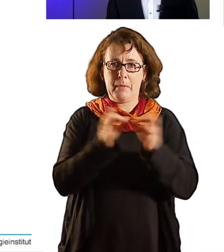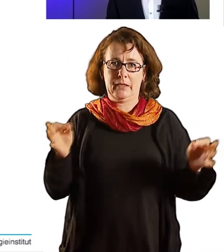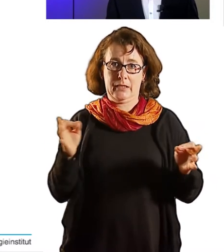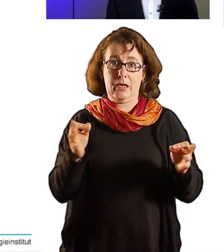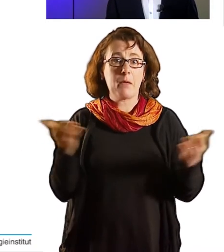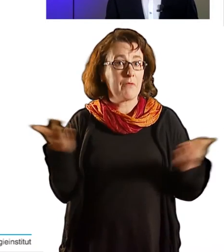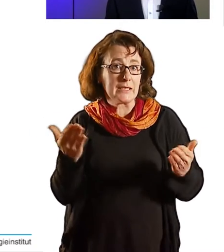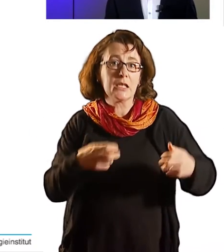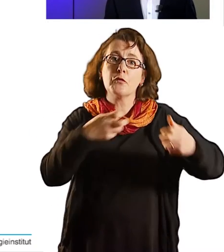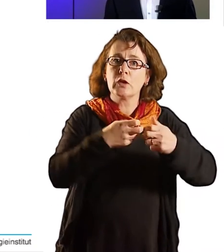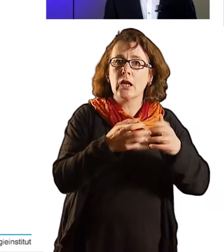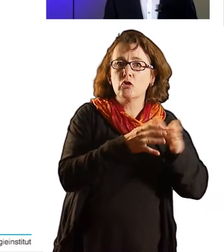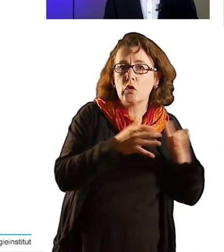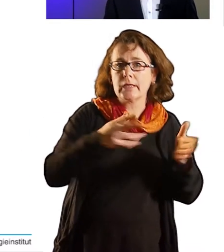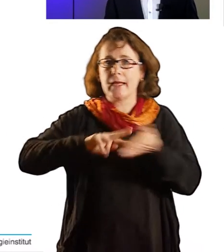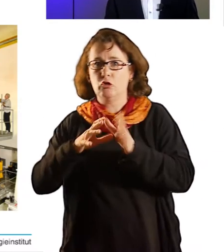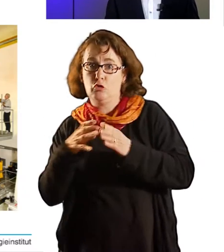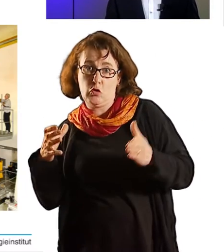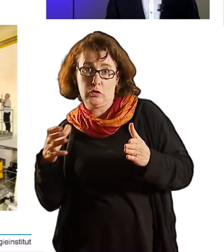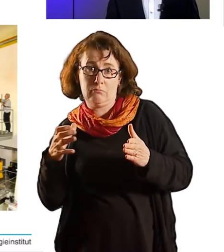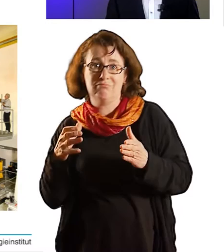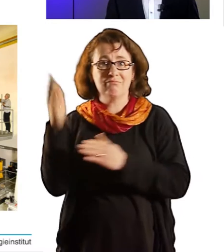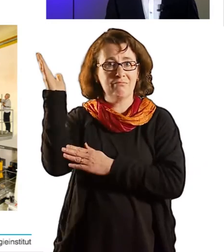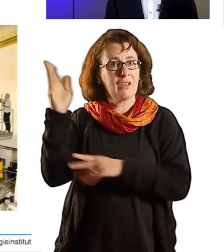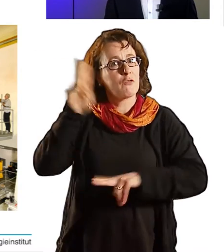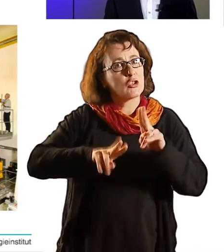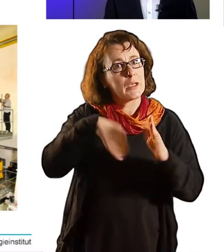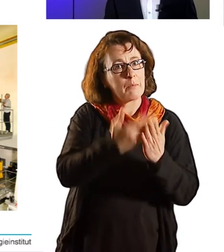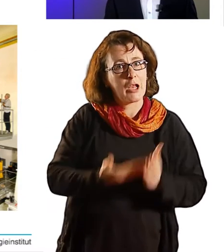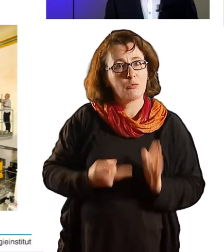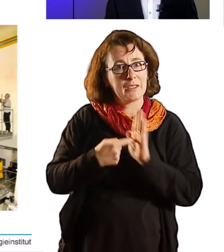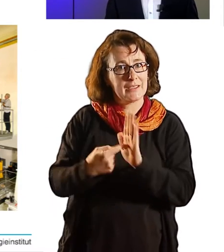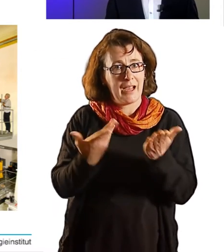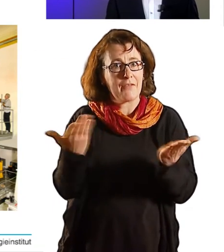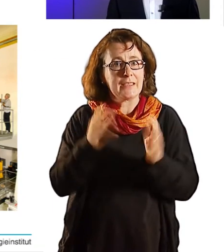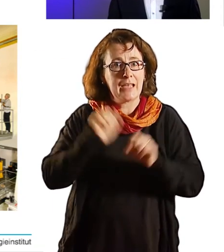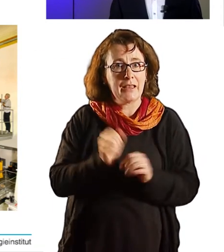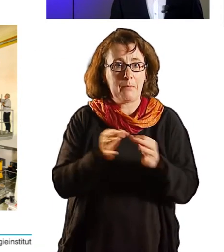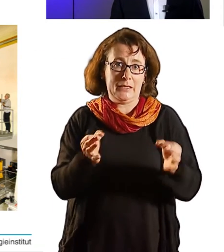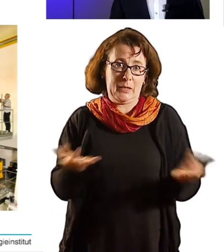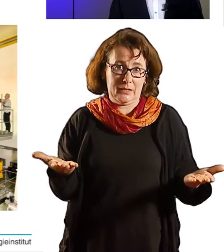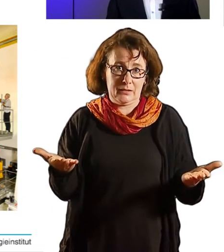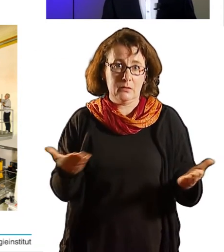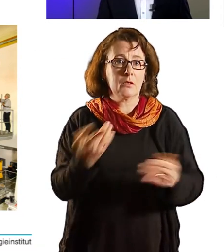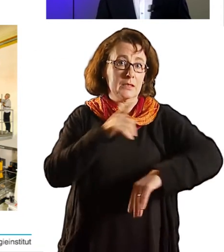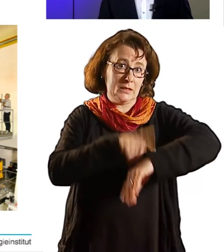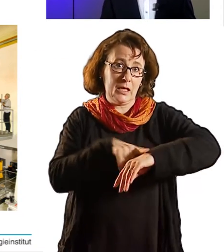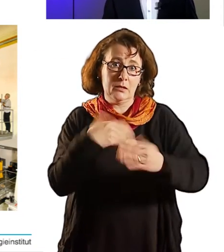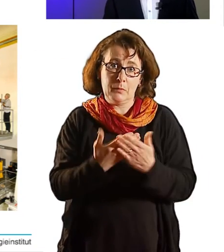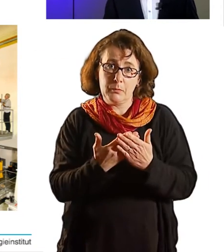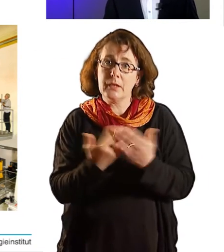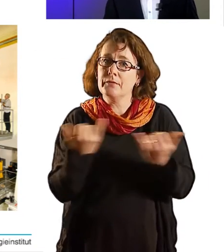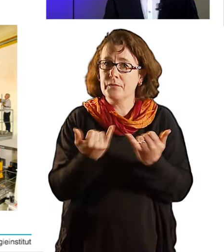Messens physikalischer und technischer Größen. Hier sind einige Beispiele für zu messende Größen bzw. Messungen dargestellt. Die Zeit wird